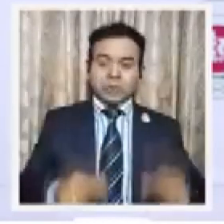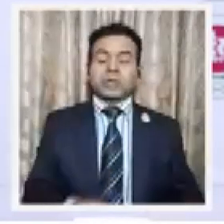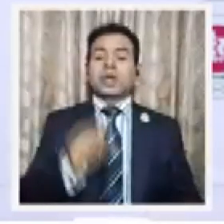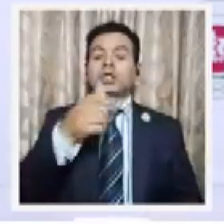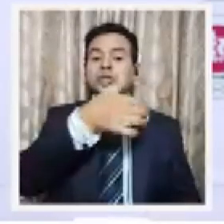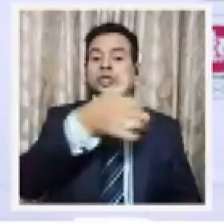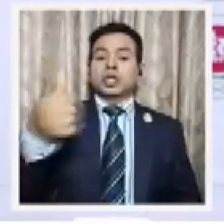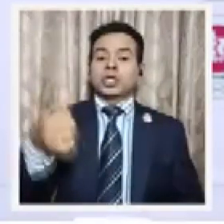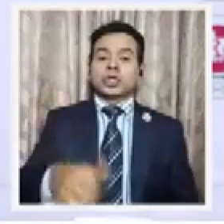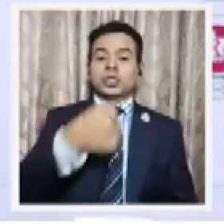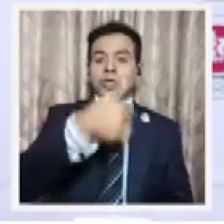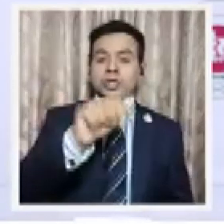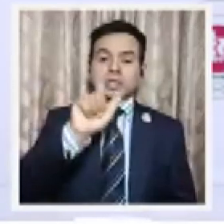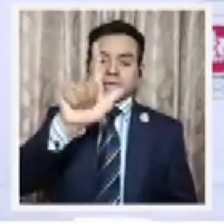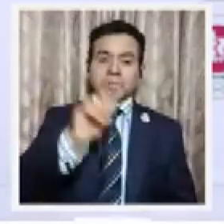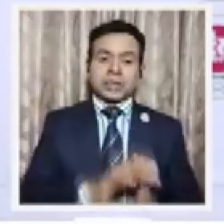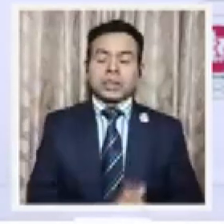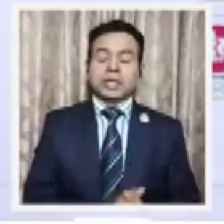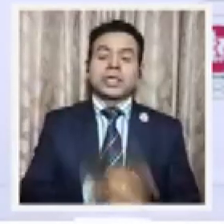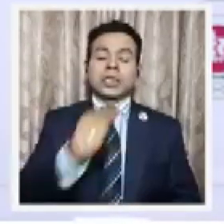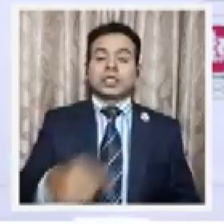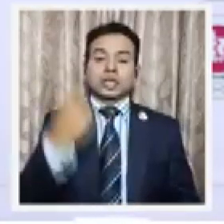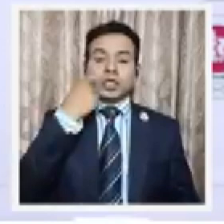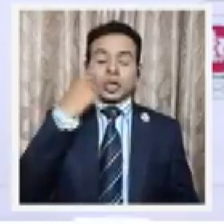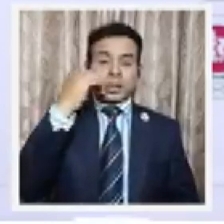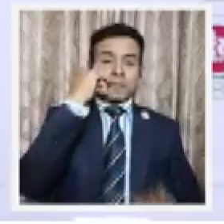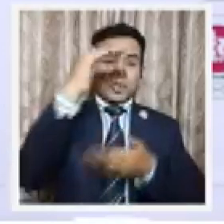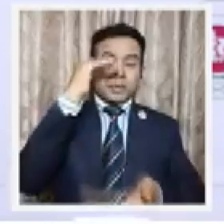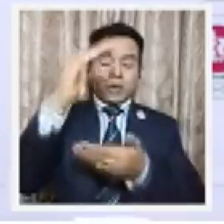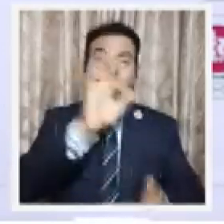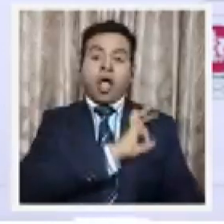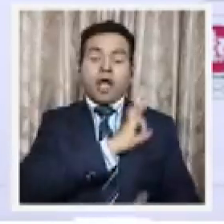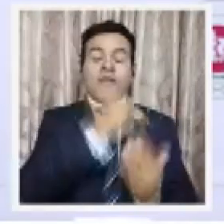শু প্রোটেক্টর 3,003টি, ফেস শিল্ড এবং গগলস